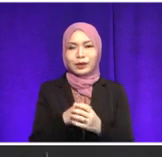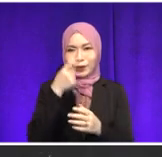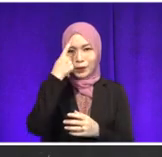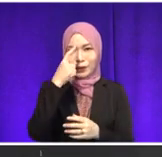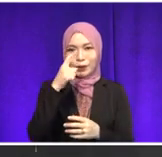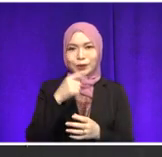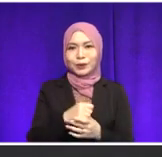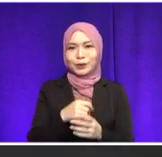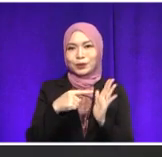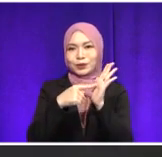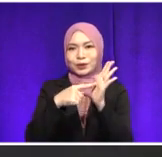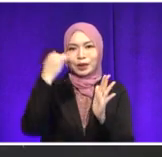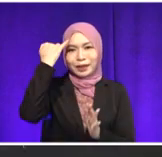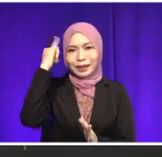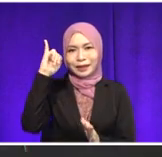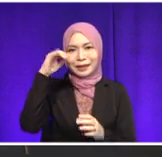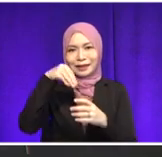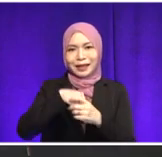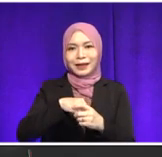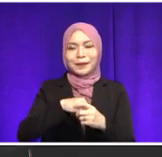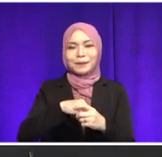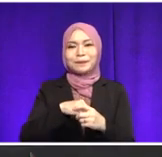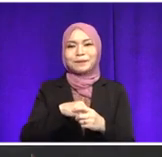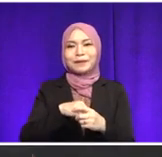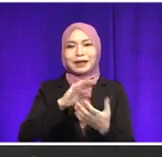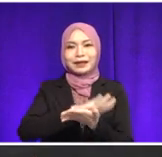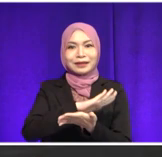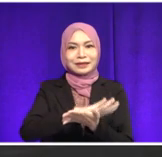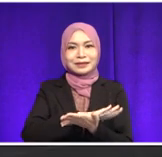bentuk visual bagus tepat sekali